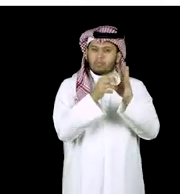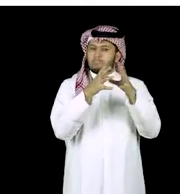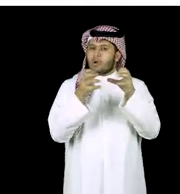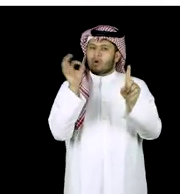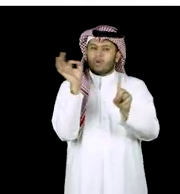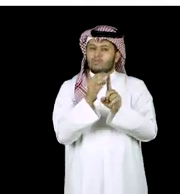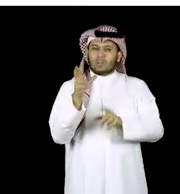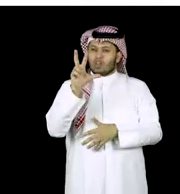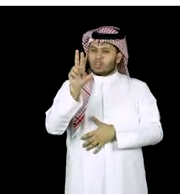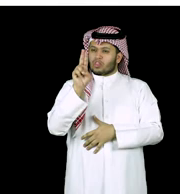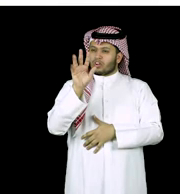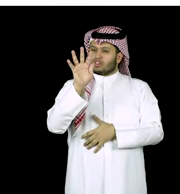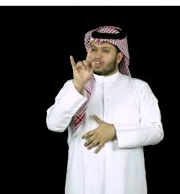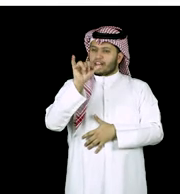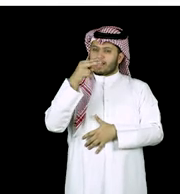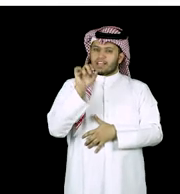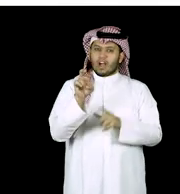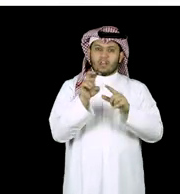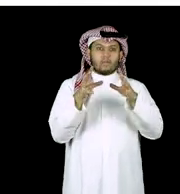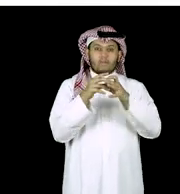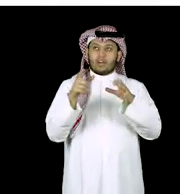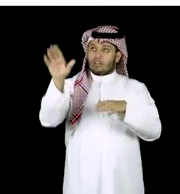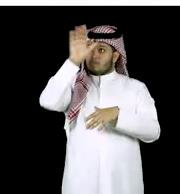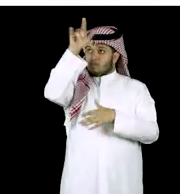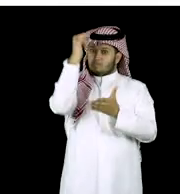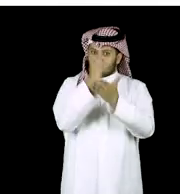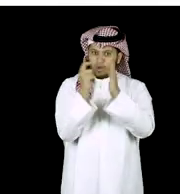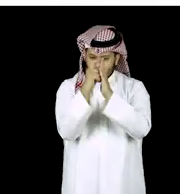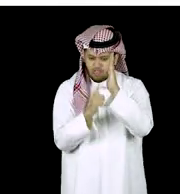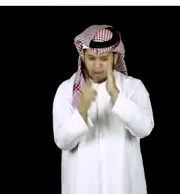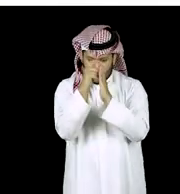ويقصد بالسلطة التشريعية السلطة التنظيمية،